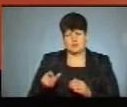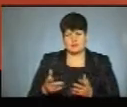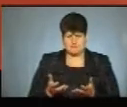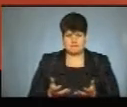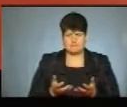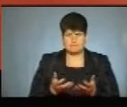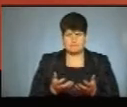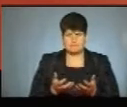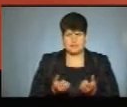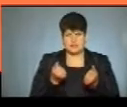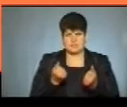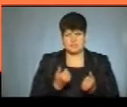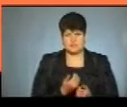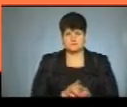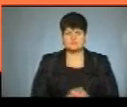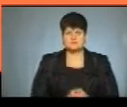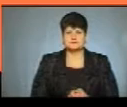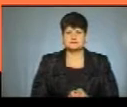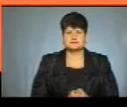у відеоматеріалі переглянути.